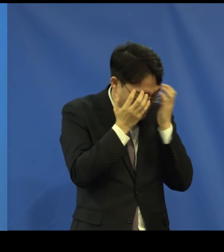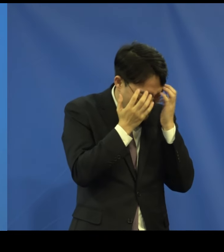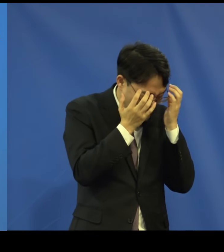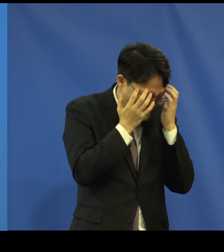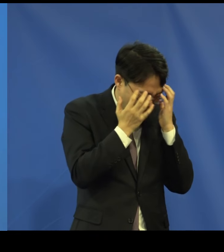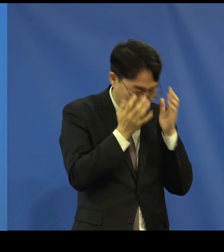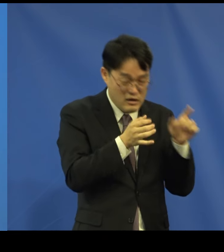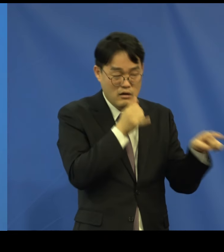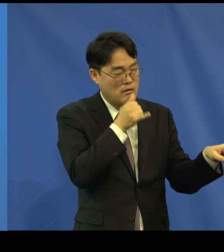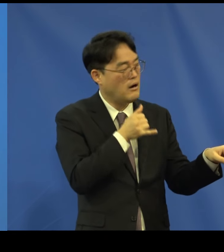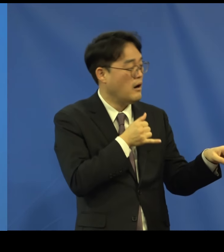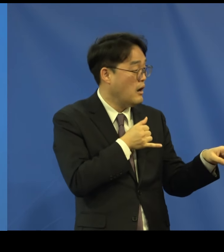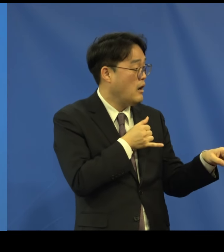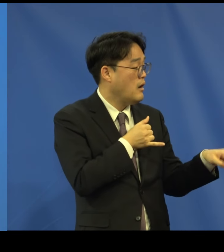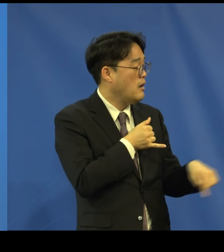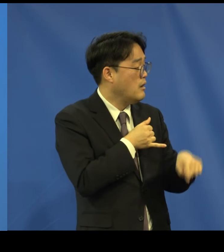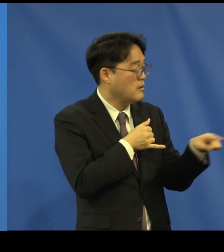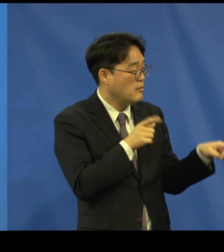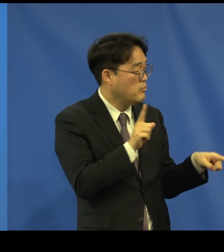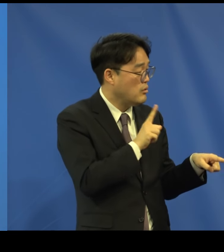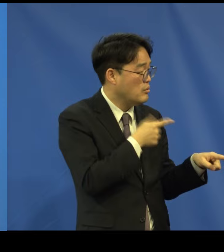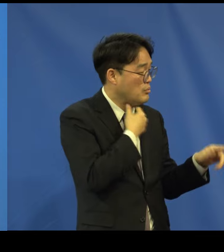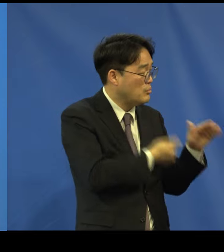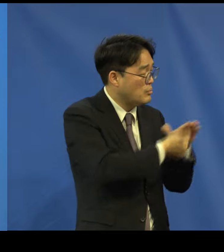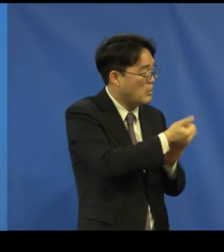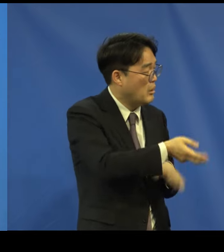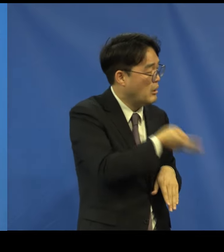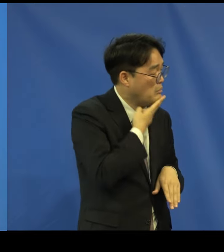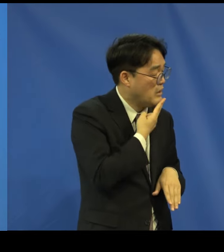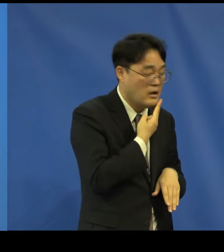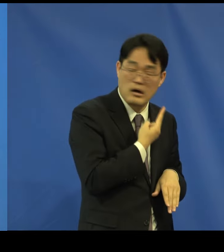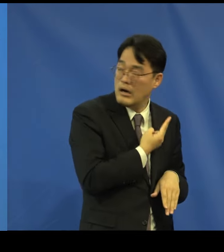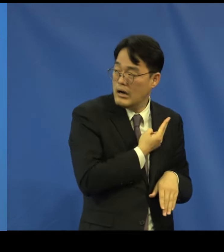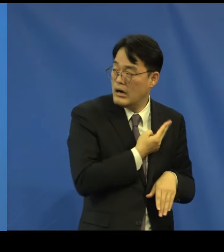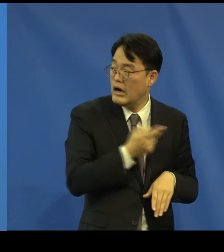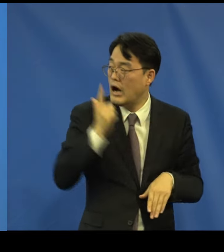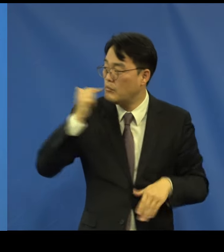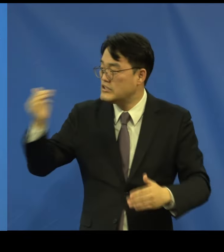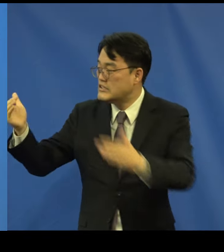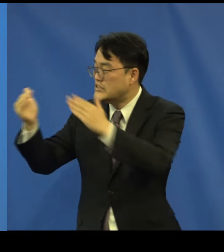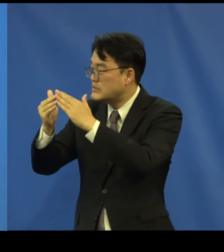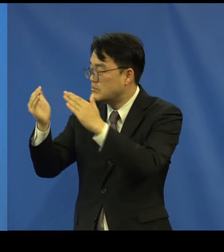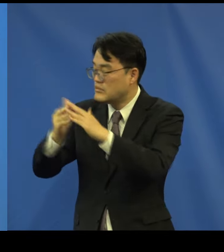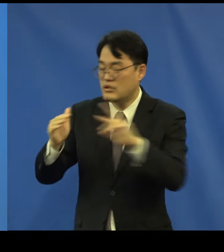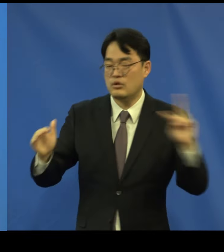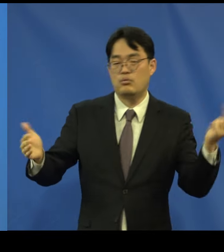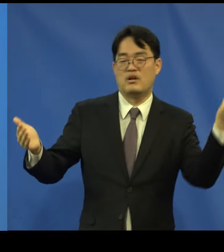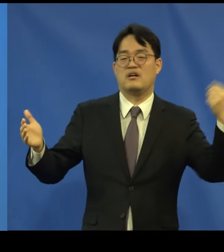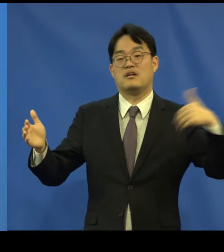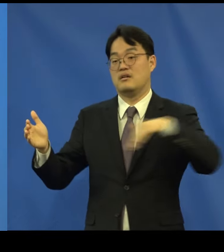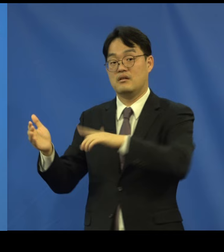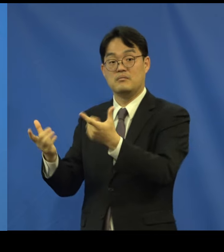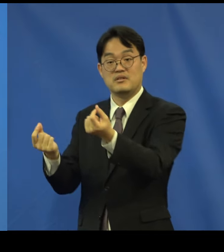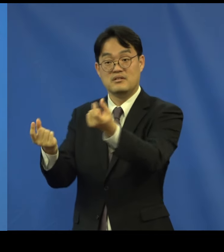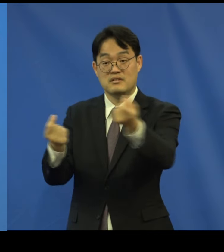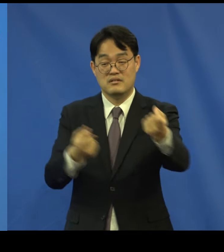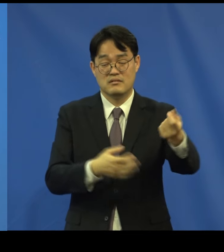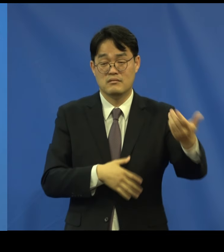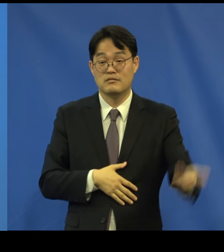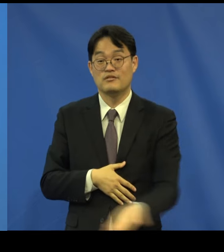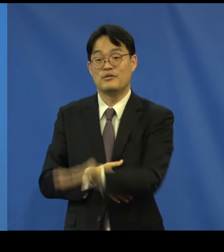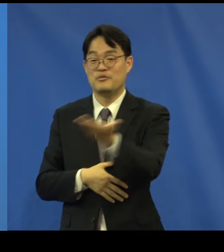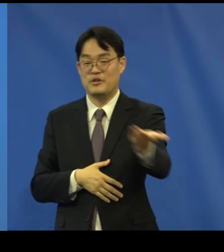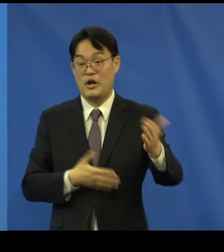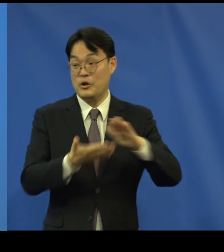없다는 사실을 알고 그는 귀향합니다. 여러분, 저녁 시간이 되면 놀이터에서 놀던 아이들이 하나둘 집으로